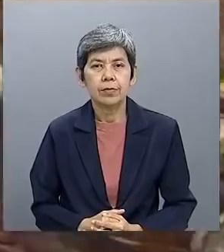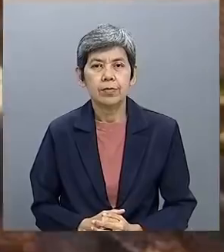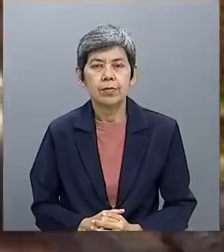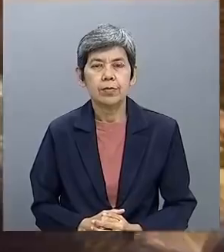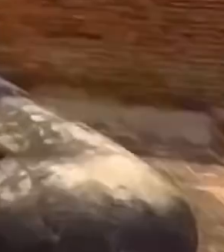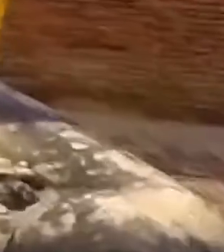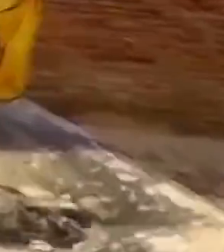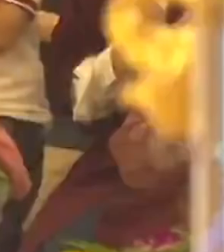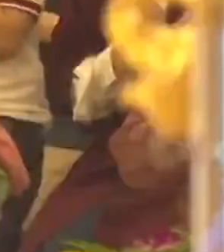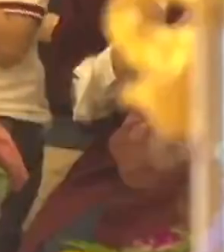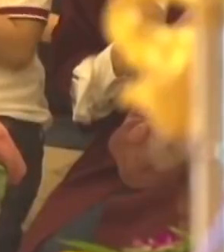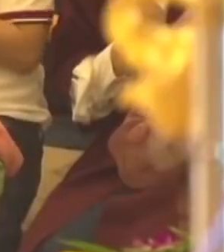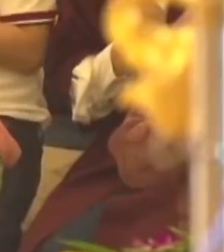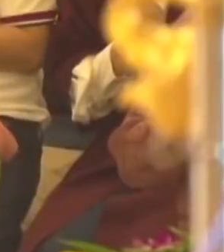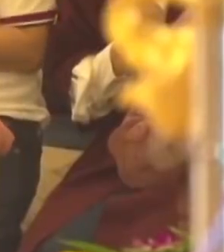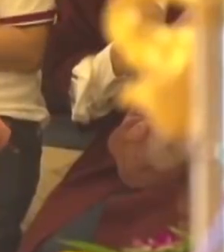แต่